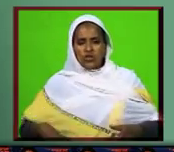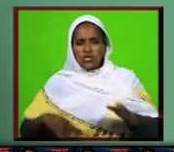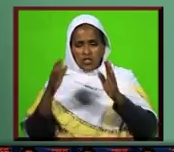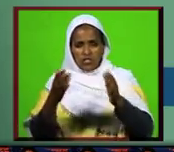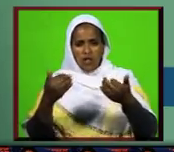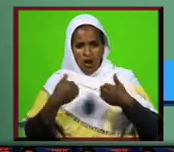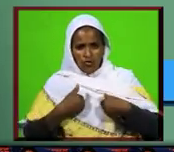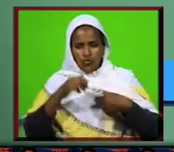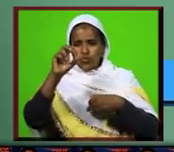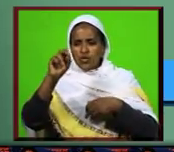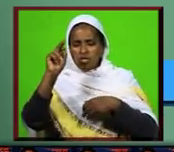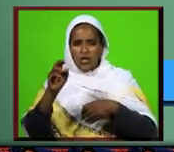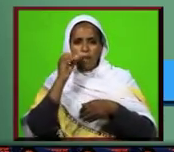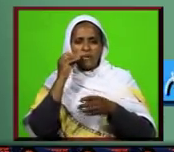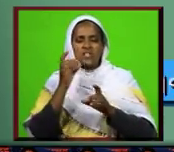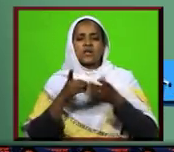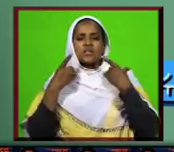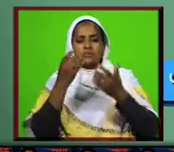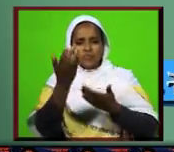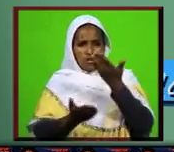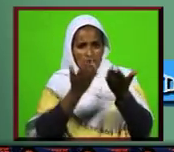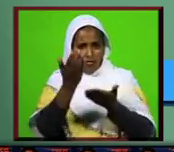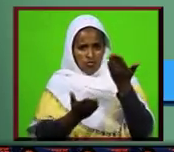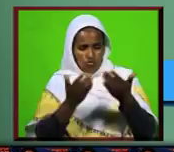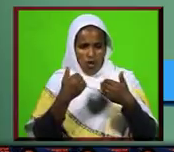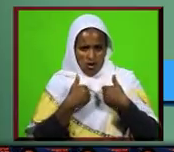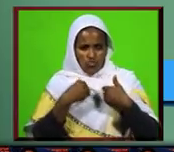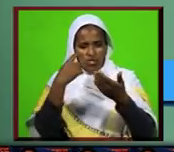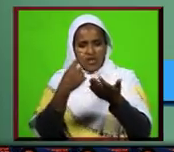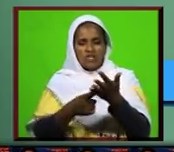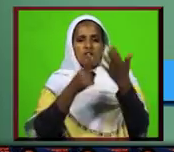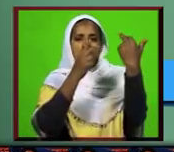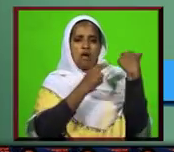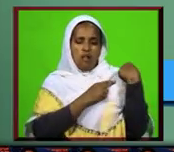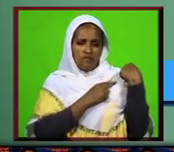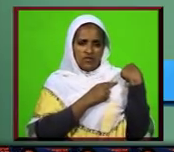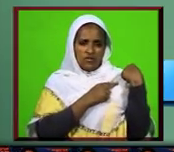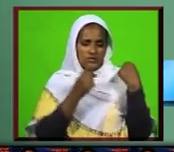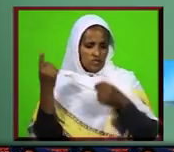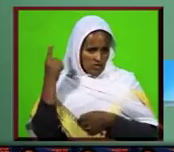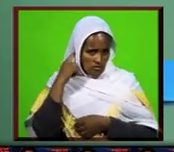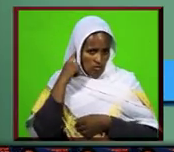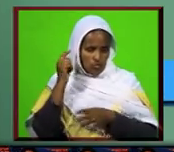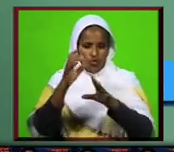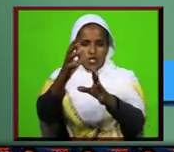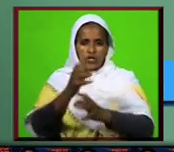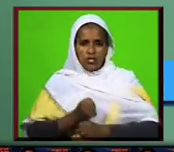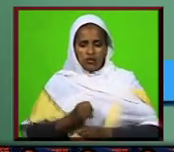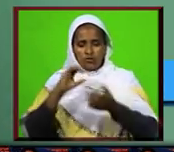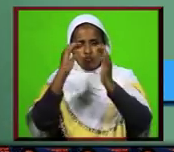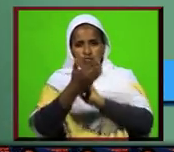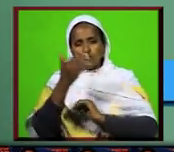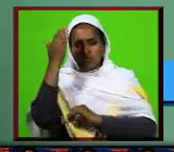አላችሁ፣ ምእመናን አላችሁ፣ በየወረዳ ቤተ ክህነቱ የምታገለግሉ ካህናት አላችሁ። ይህንን ኃላፊነት